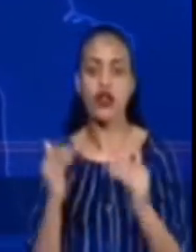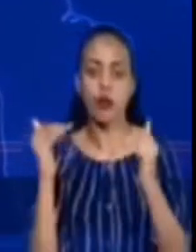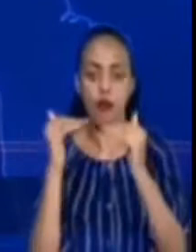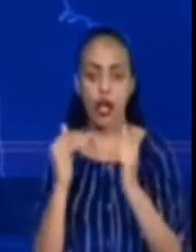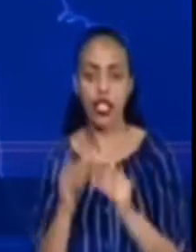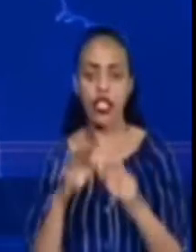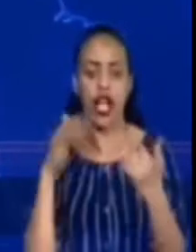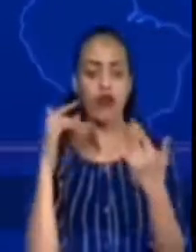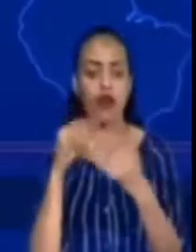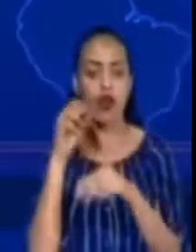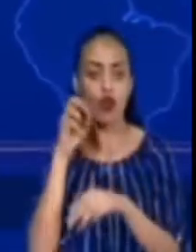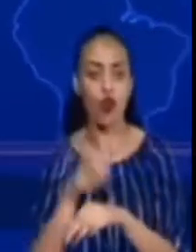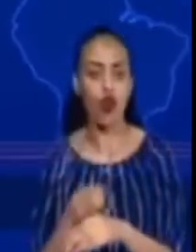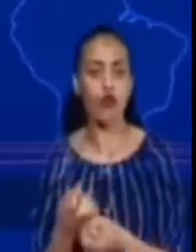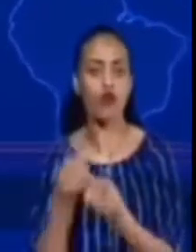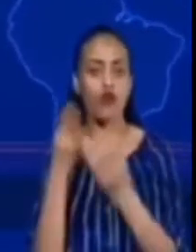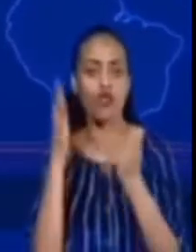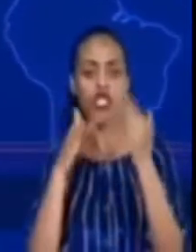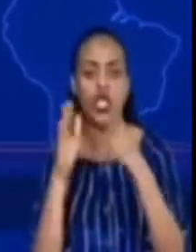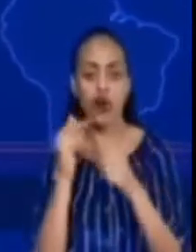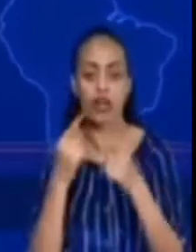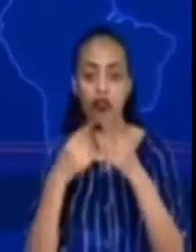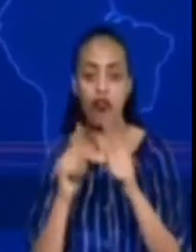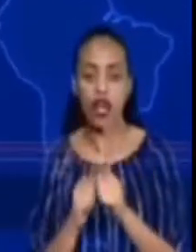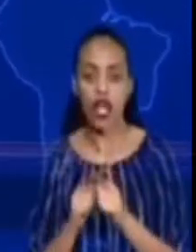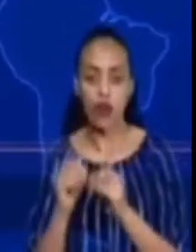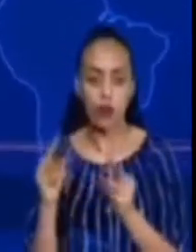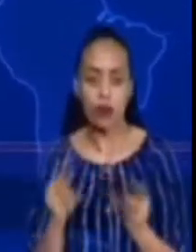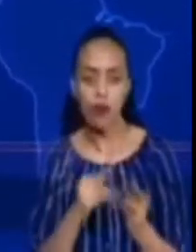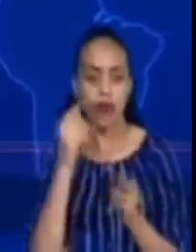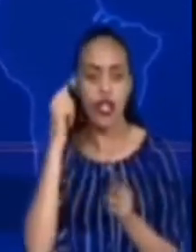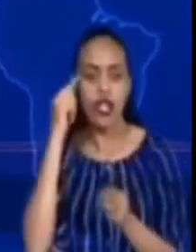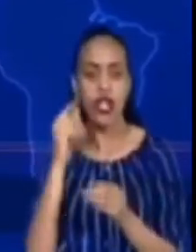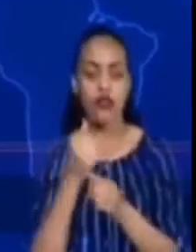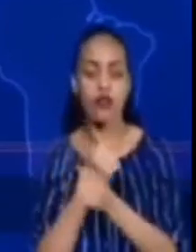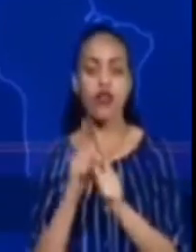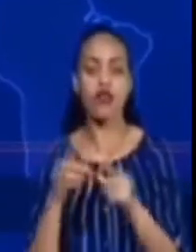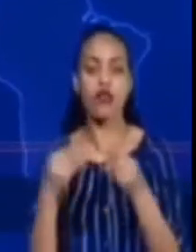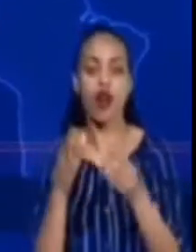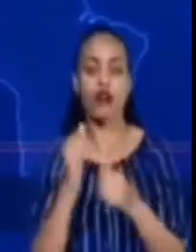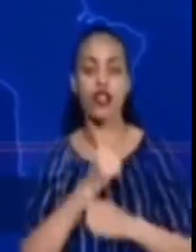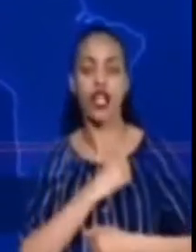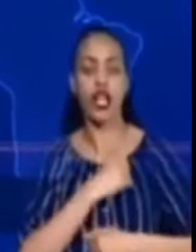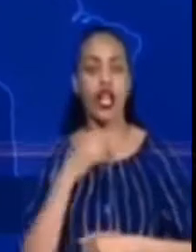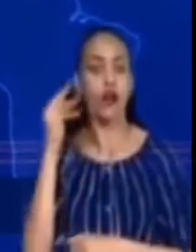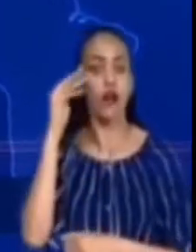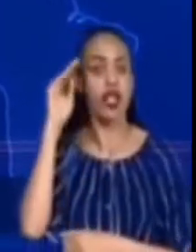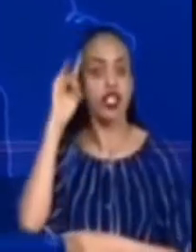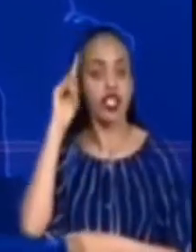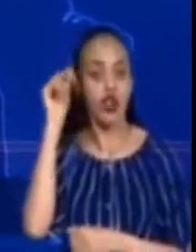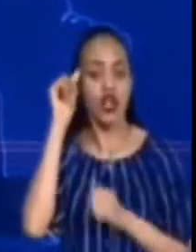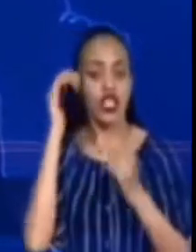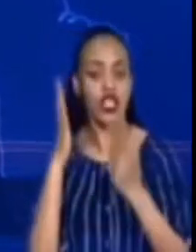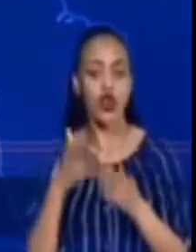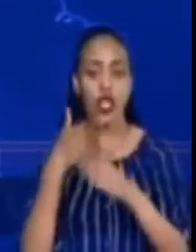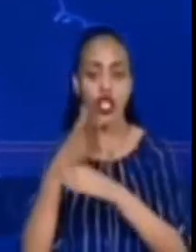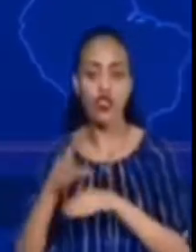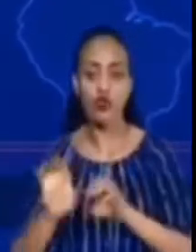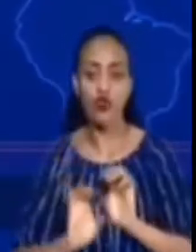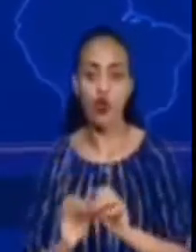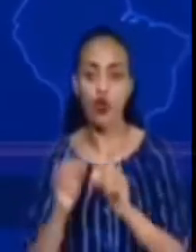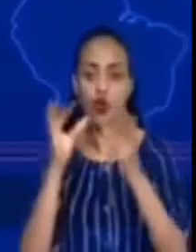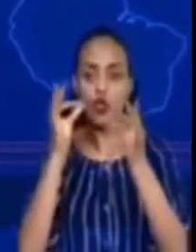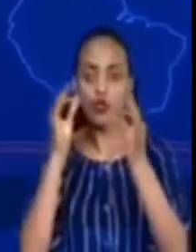ማነው ስሙ ይሄ የእንትን ተቃዋሚ የታሰረው የነበረው የእሱ ቀላቢ ነበር።